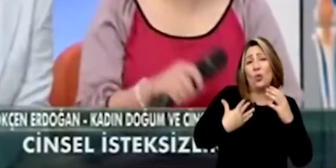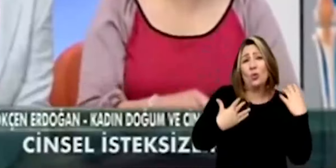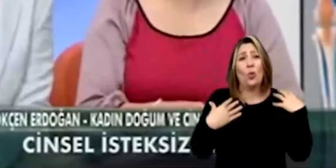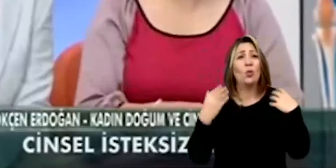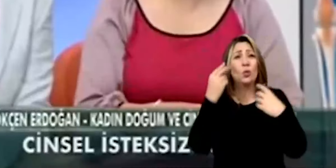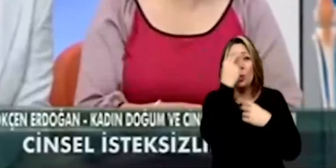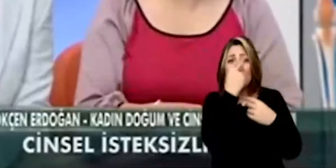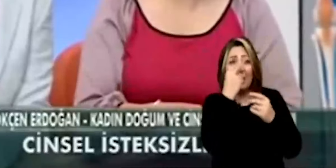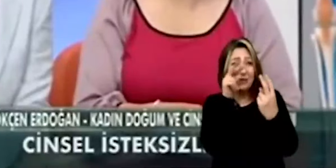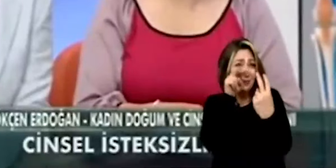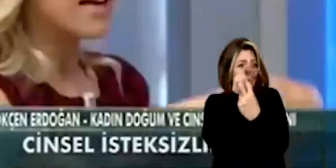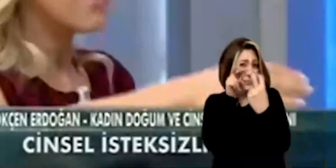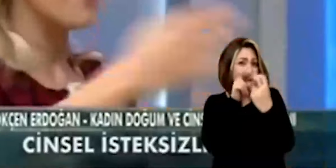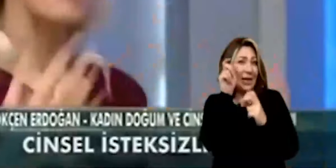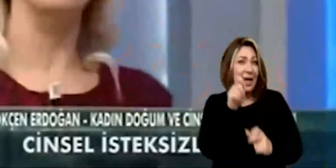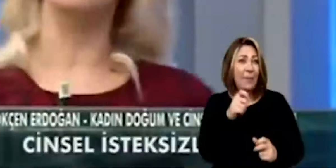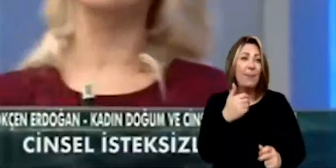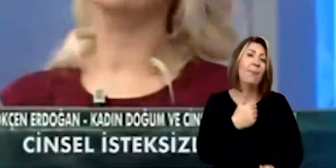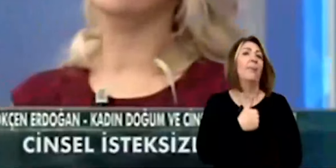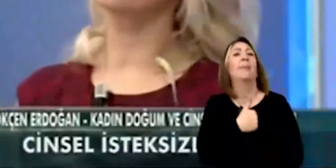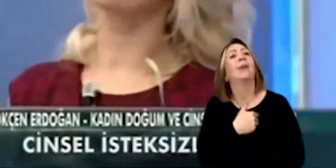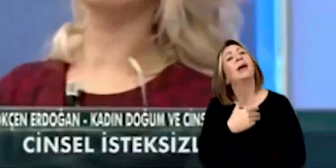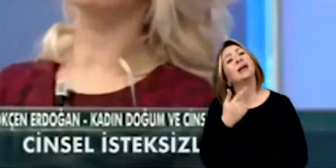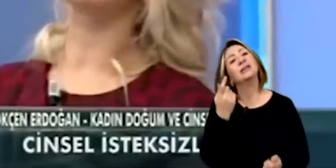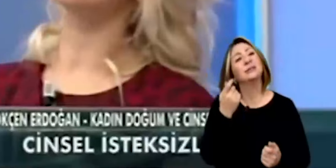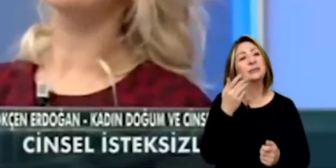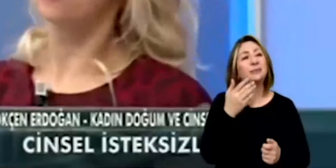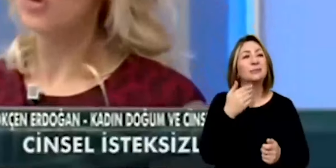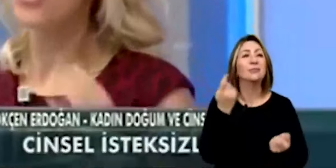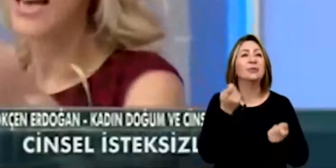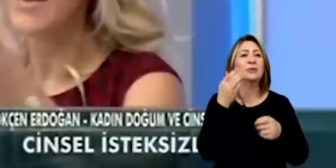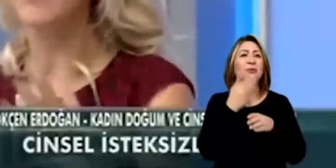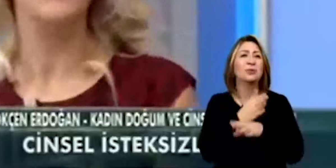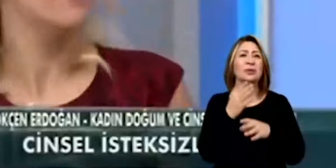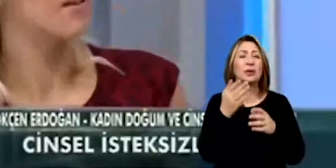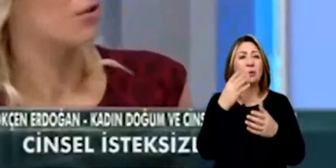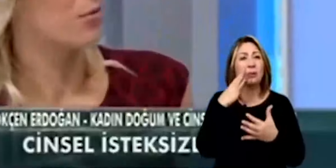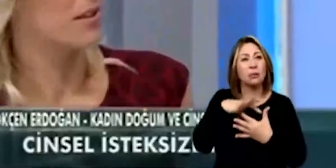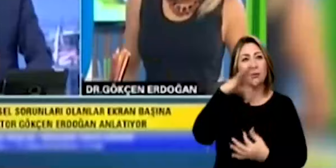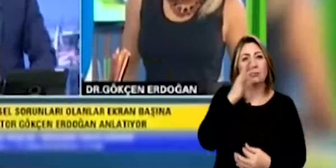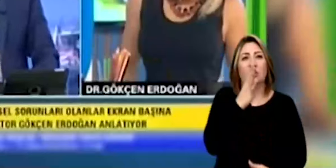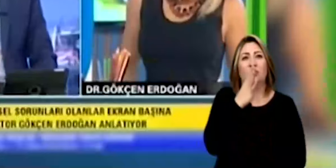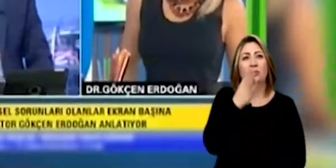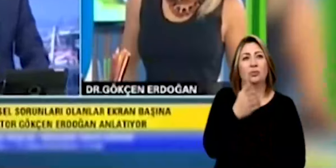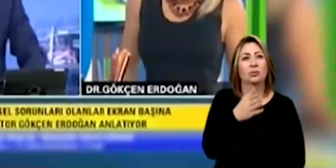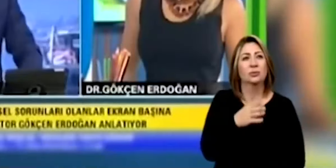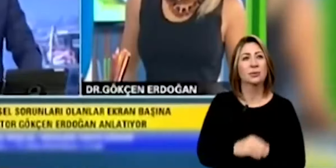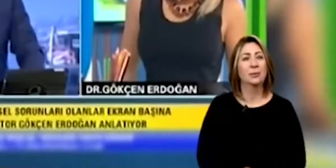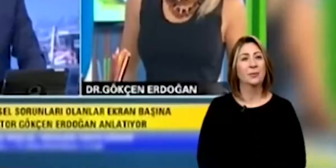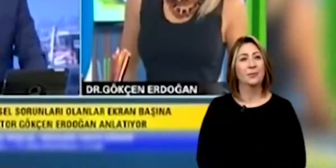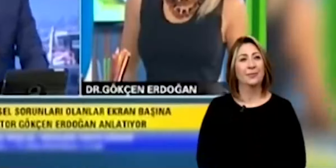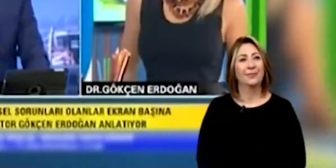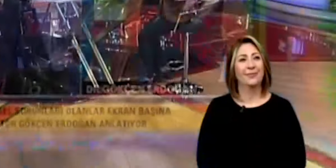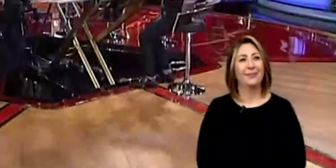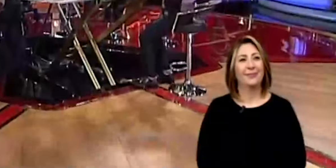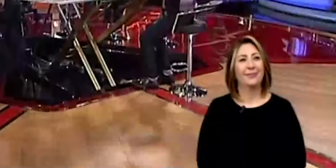diyor. Gözlerimin içine bak diyor. Ben işten doğru yorgun diyor. Argın geldim. Olur mu? Genetiğinizi biliyoruz biz. Şey diyor,